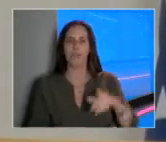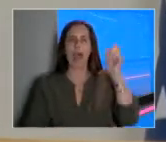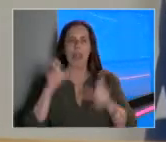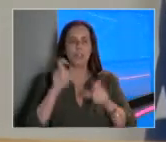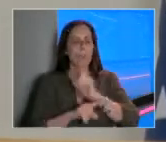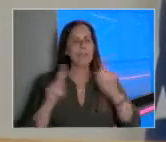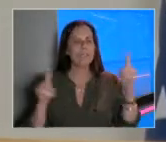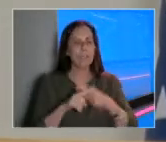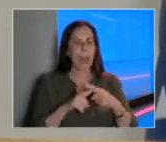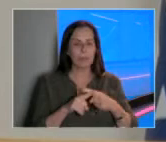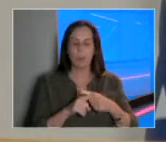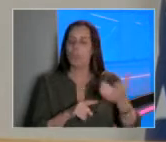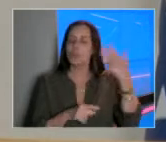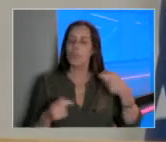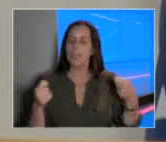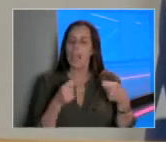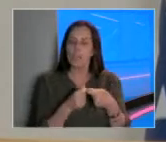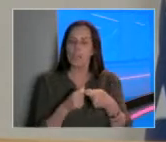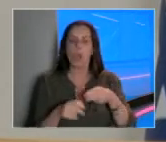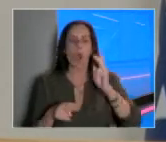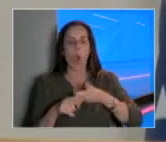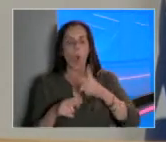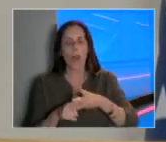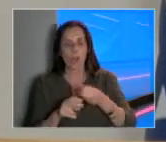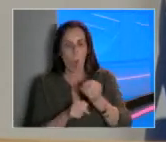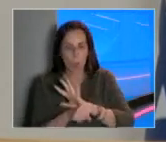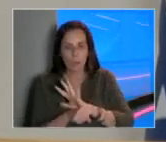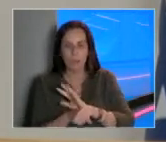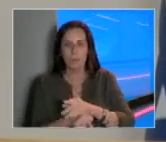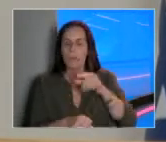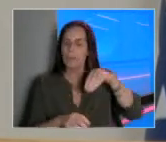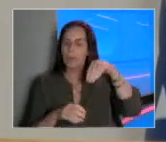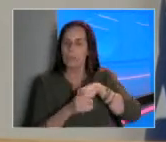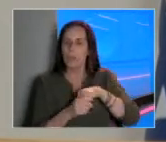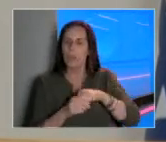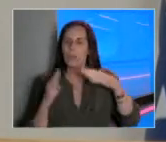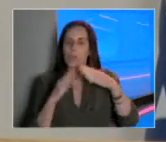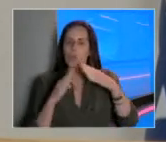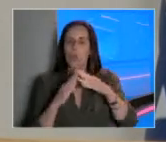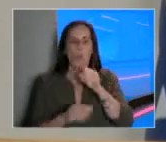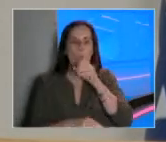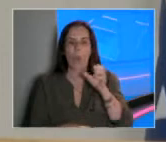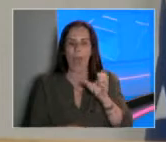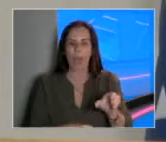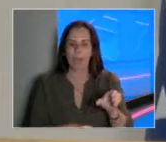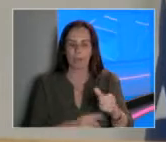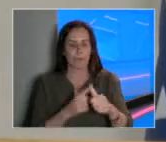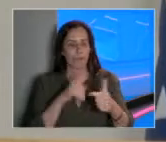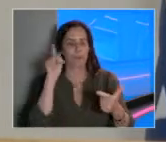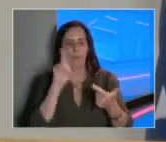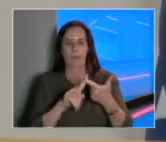אנשים ללא תסמינים שהיו במגע קרוב עם חולה מאומת ובמסגרת דיור מוסדי, דיור